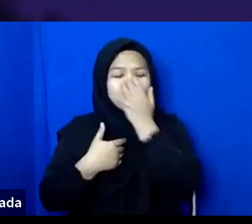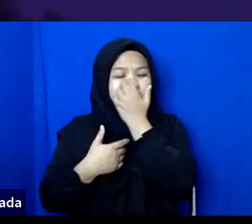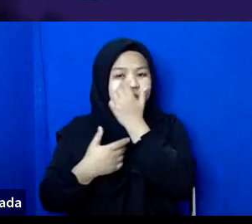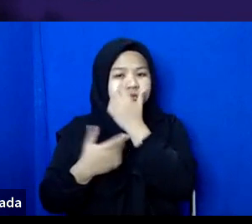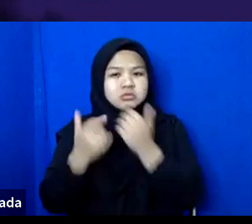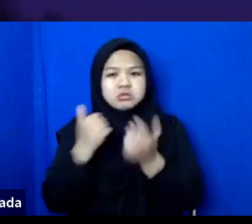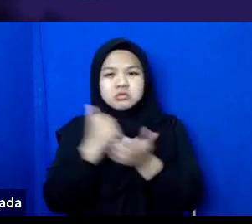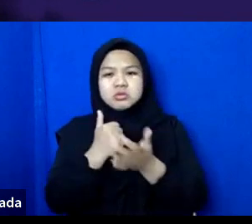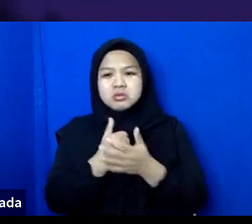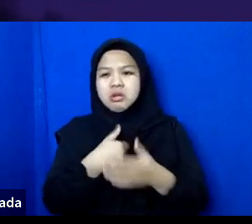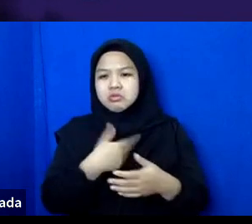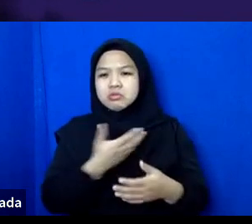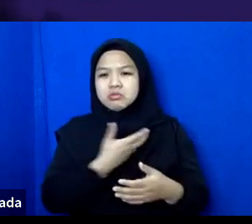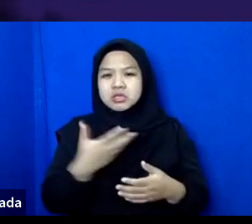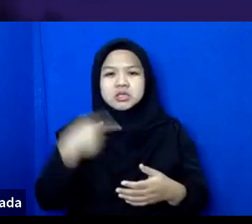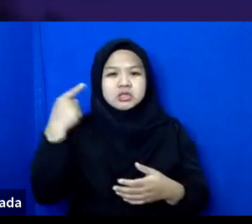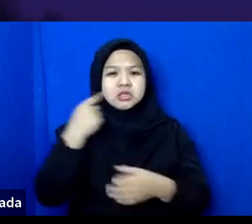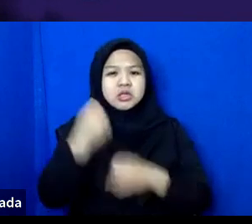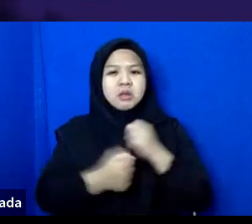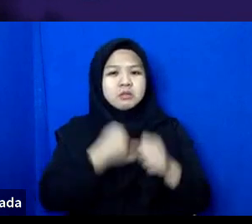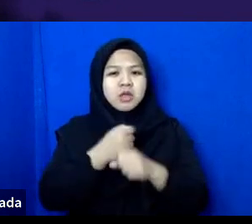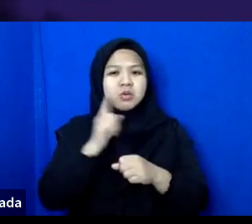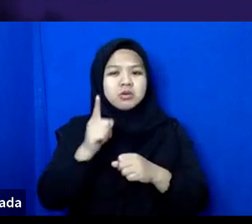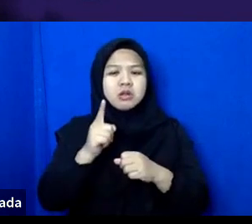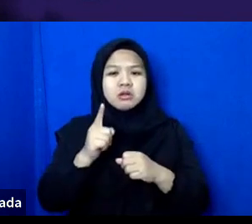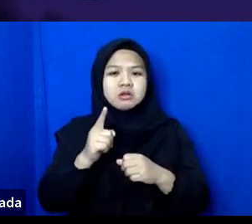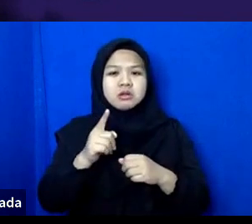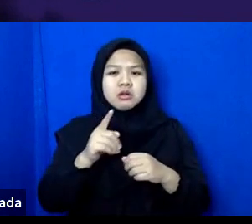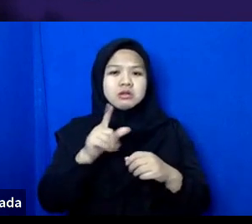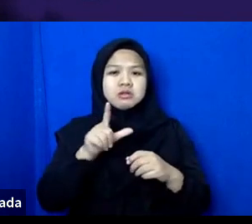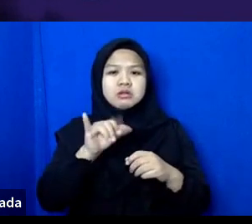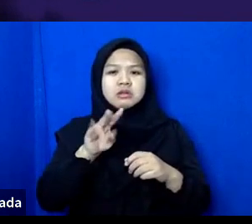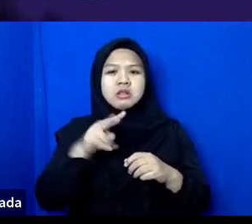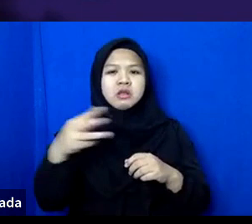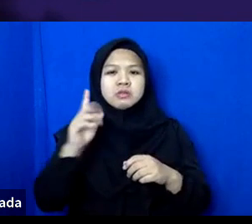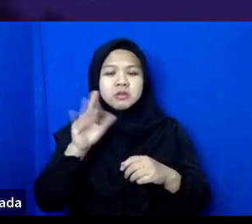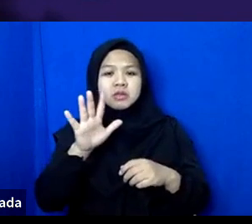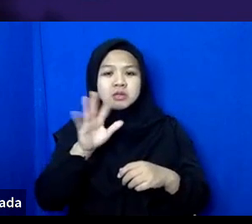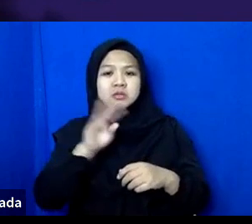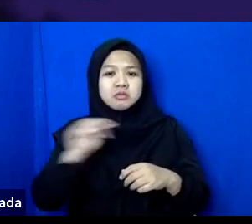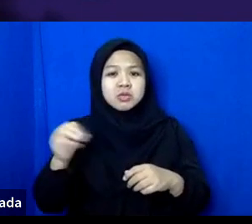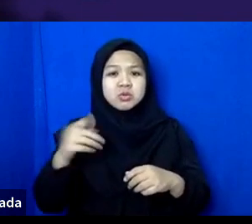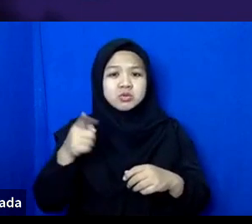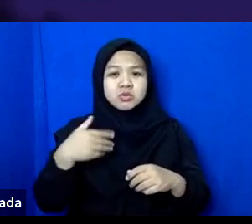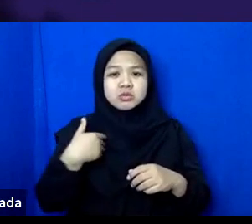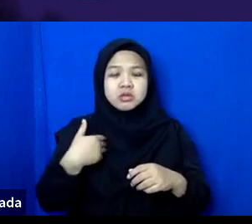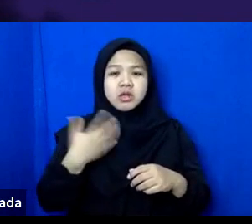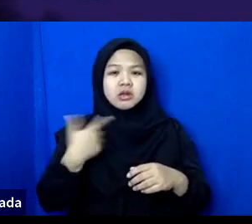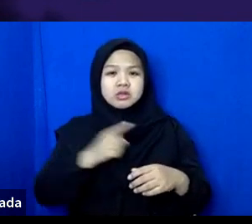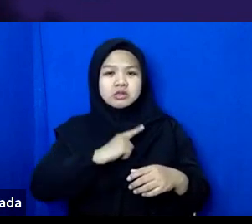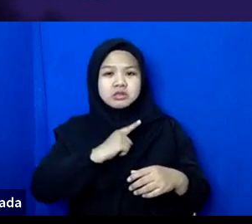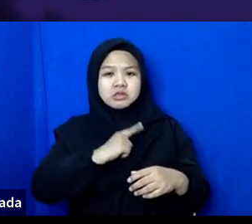sebenarnya aku tuh pengen setiap tahun itu ada di live dan bilang karena cuma Dalam waktu lima minggu itu saya ada dengan diri sendiri